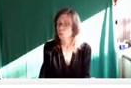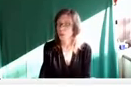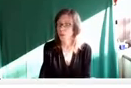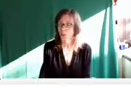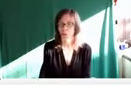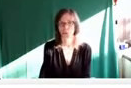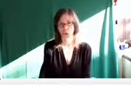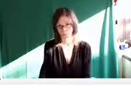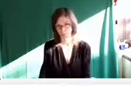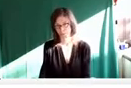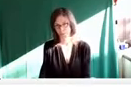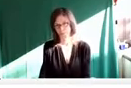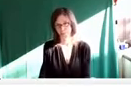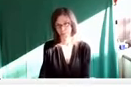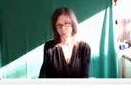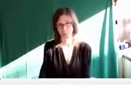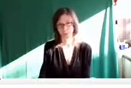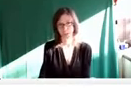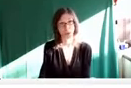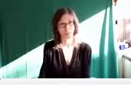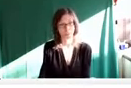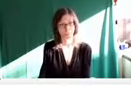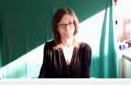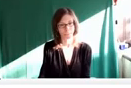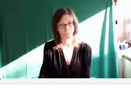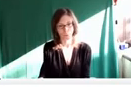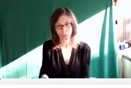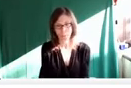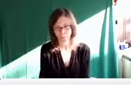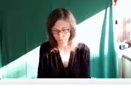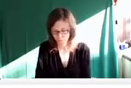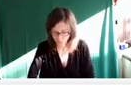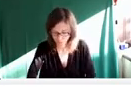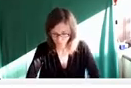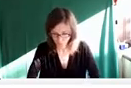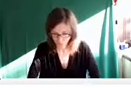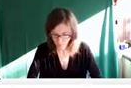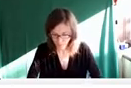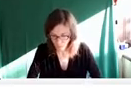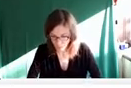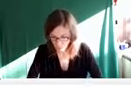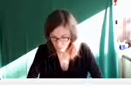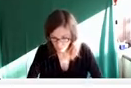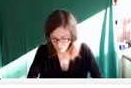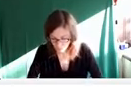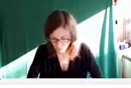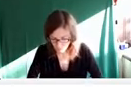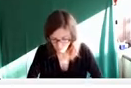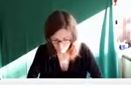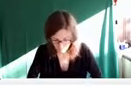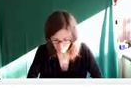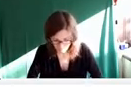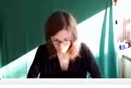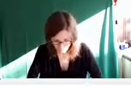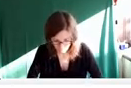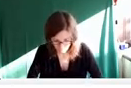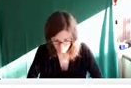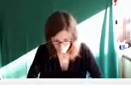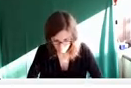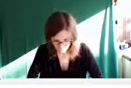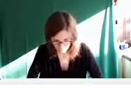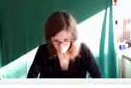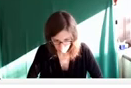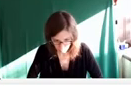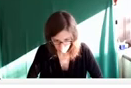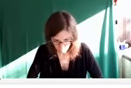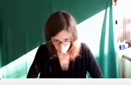que je peux vous dire sur le sujet. Et on aurait une autre question. Oui. Dans le cas où on ne voudrait pas partager les données elles-mêmes, est-ce que ça peut